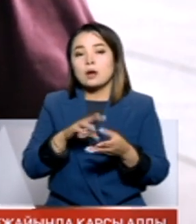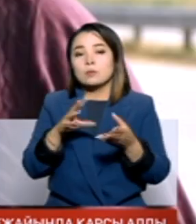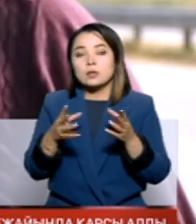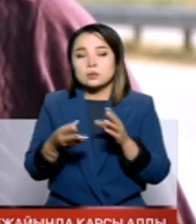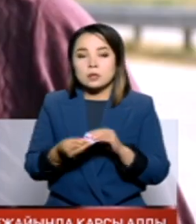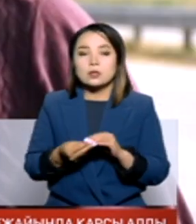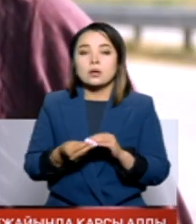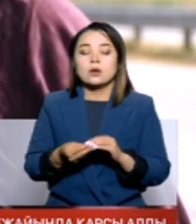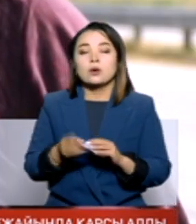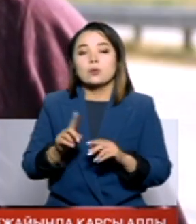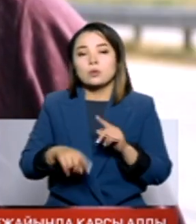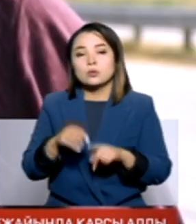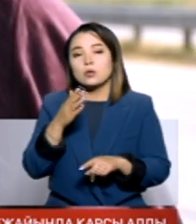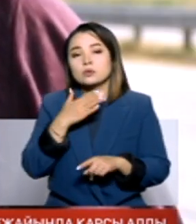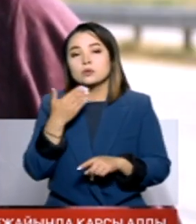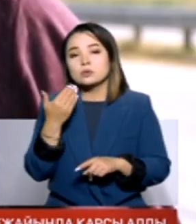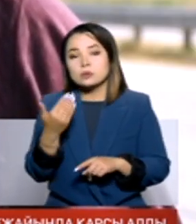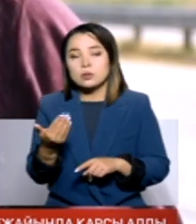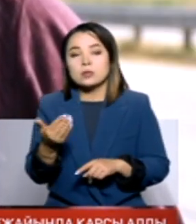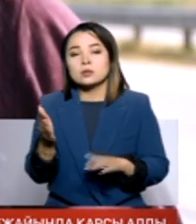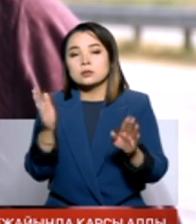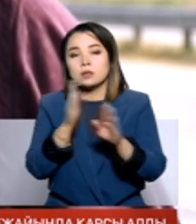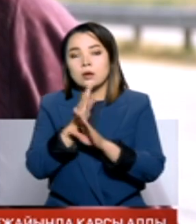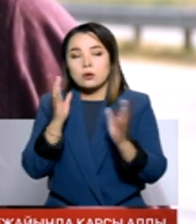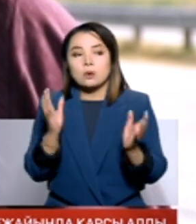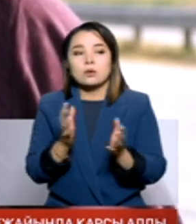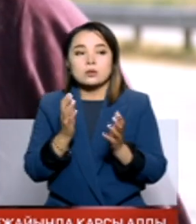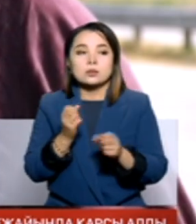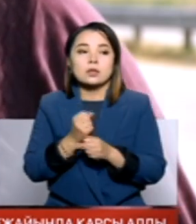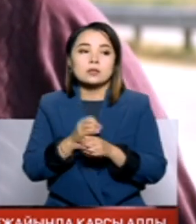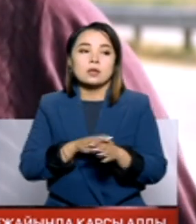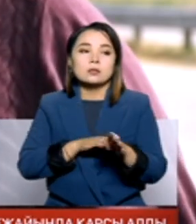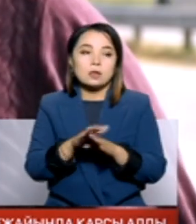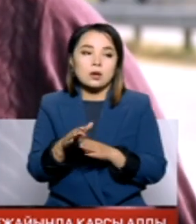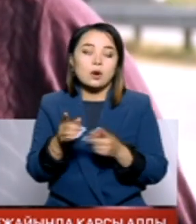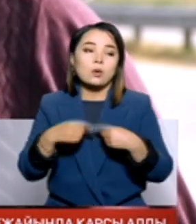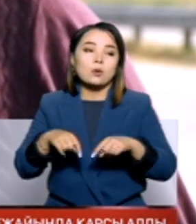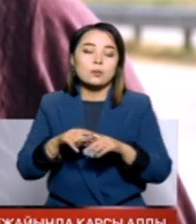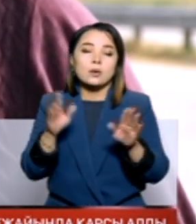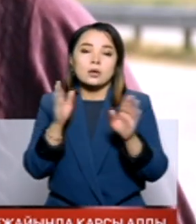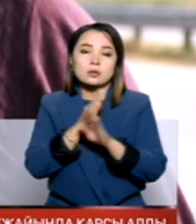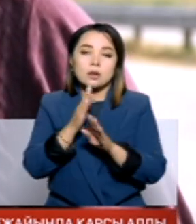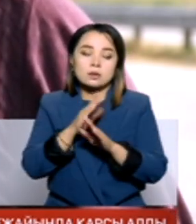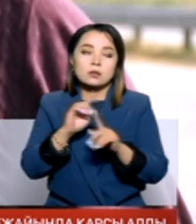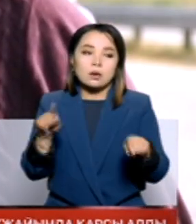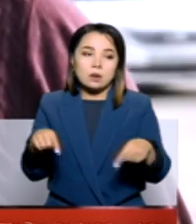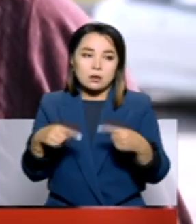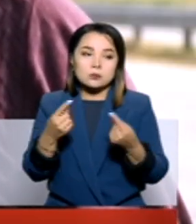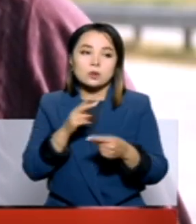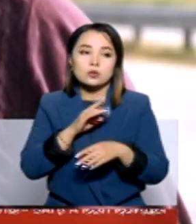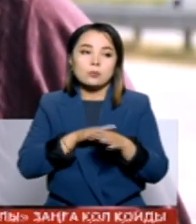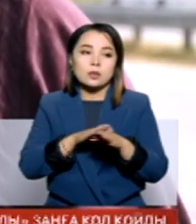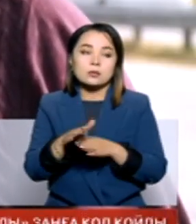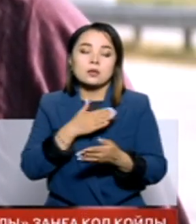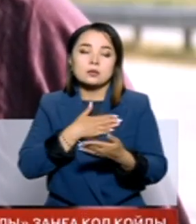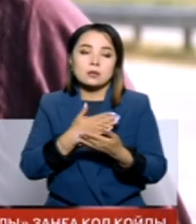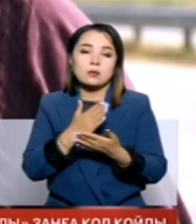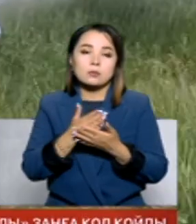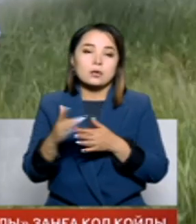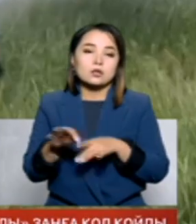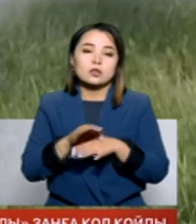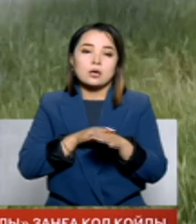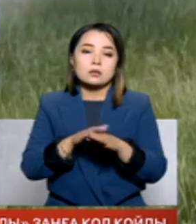баршасы отан сүйгіштікке, табиғатты қорғауға, қоғамда эколог мәнді қалыптастыру мақсатына атқарылып жатқан